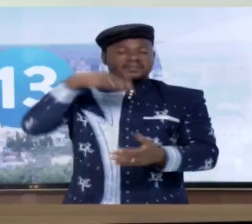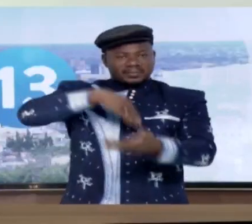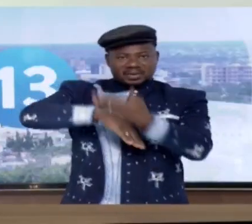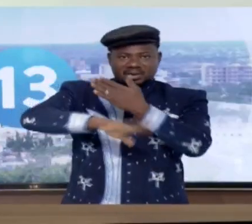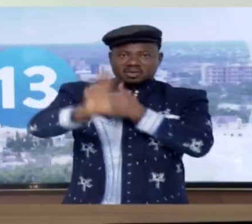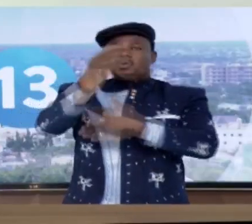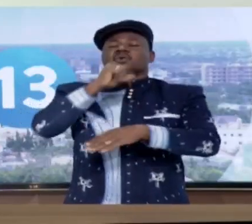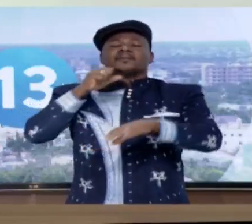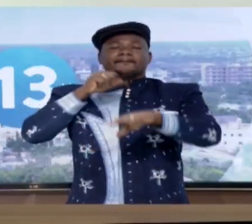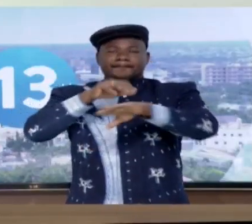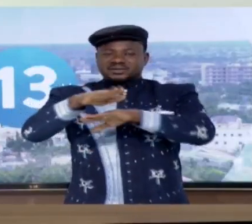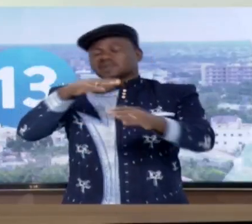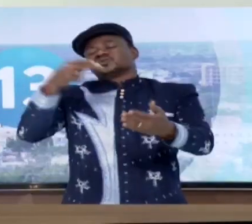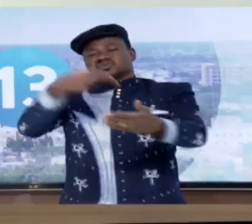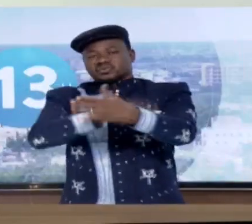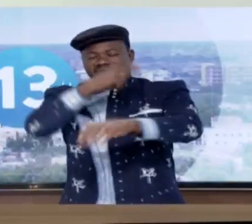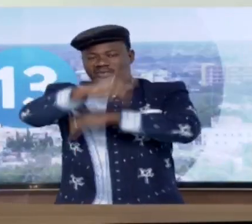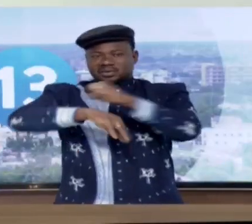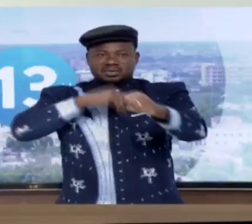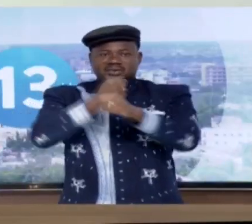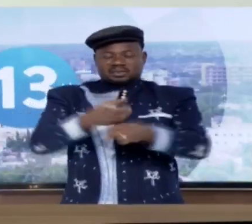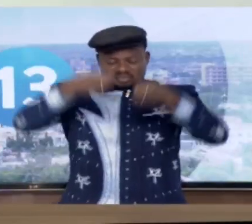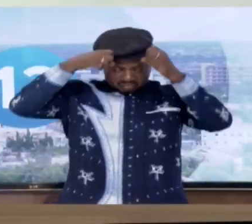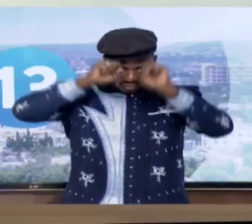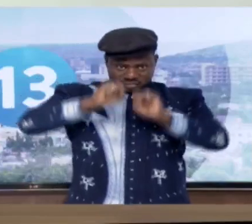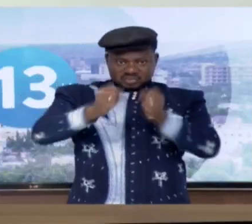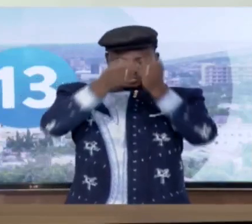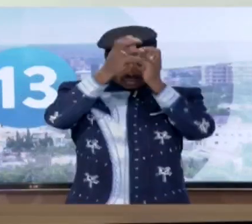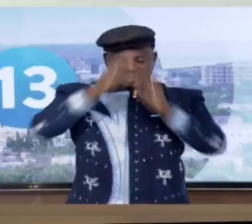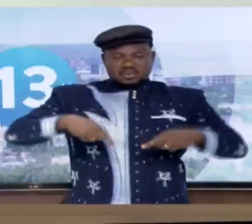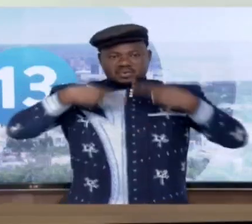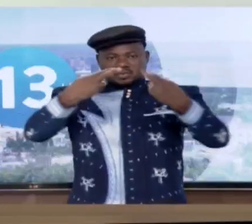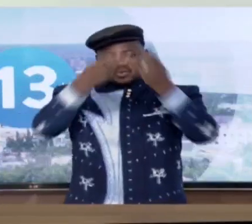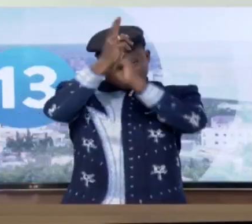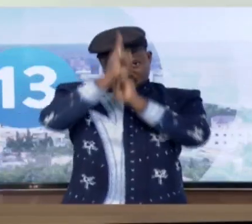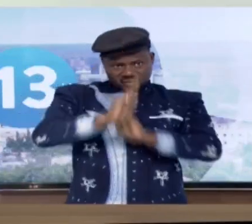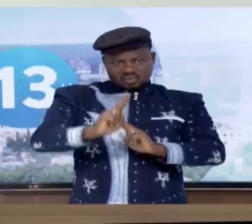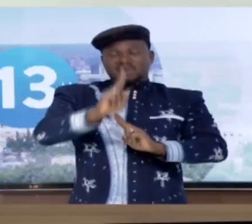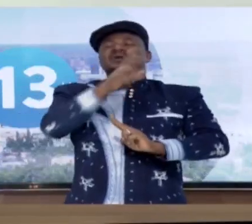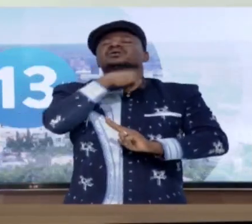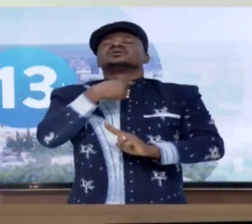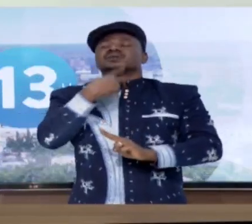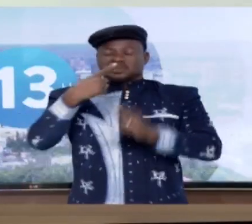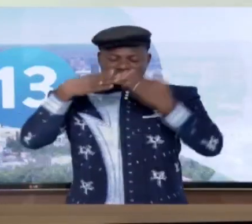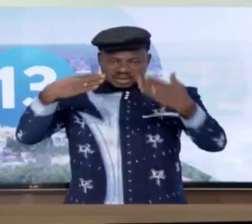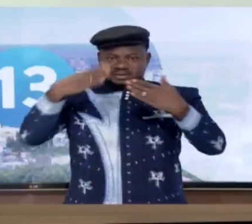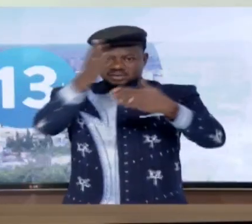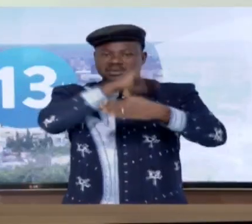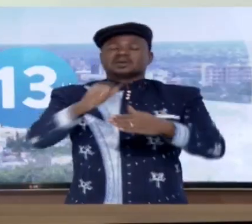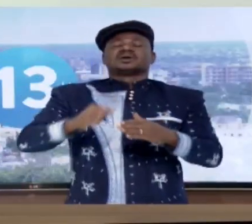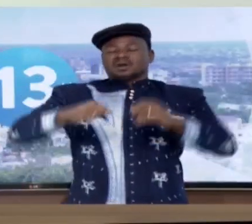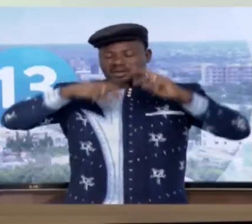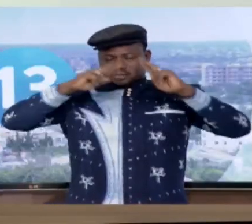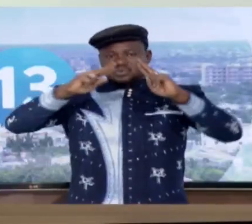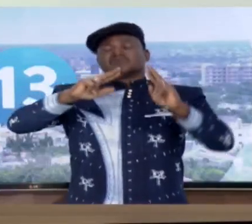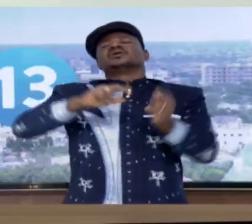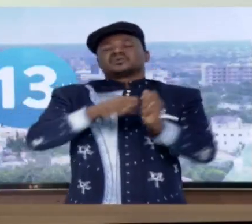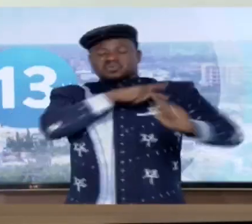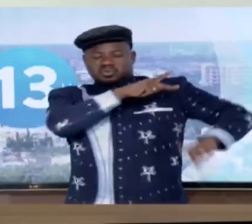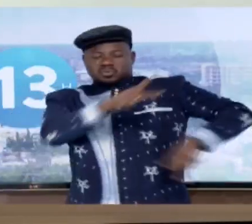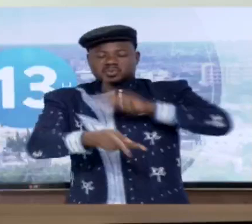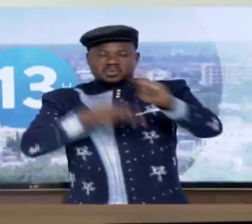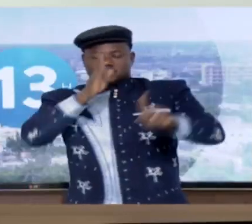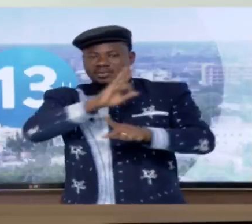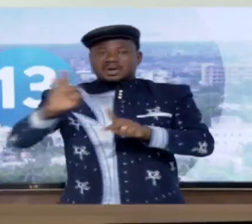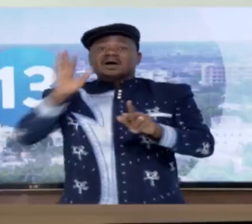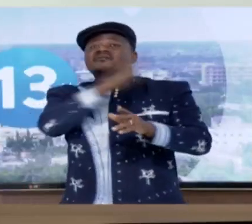nouvel an, le président de la transition rend hommage et salue la résilience du peuple burkinabé avant de décliner les grandes orientations pour